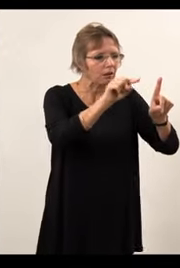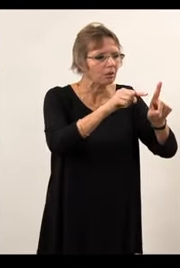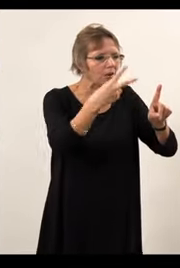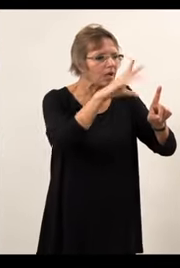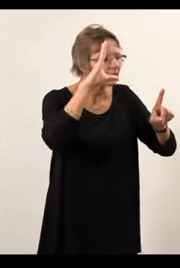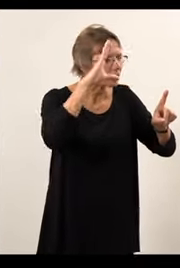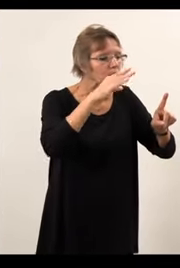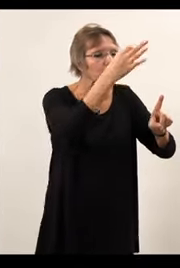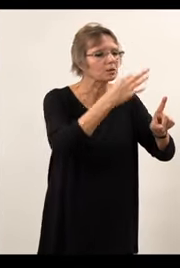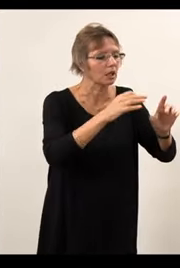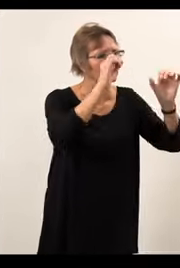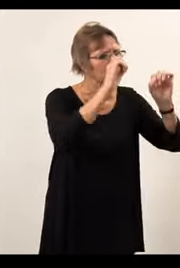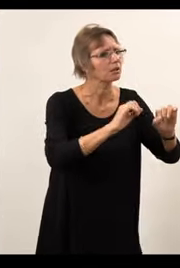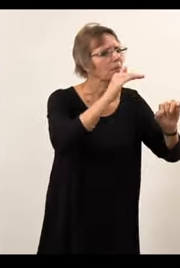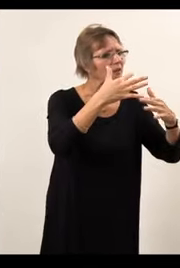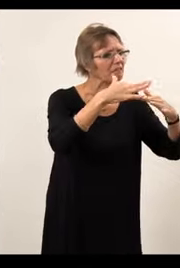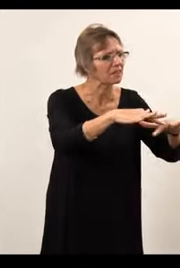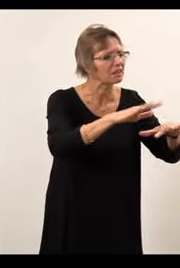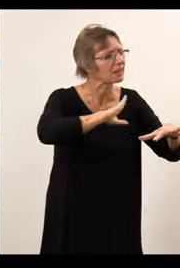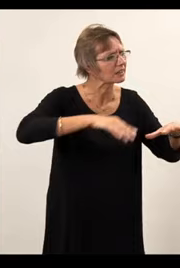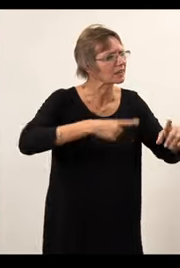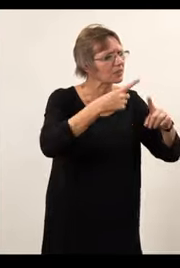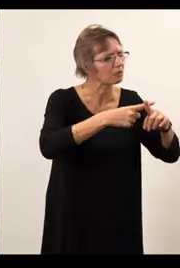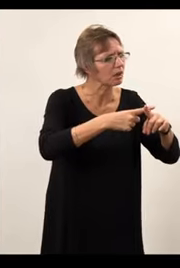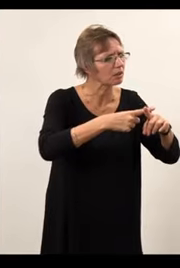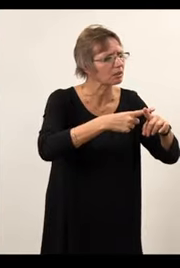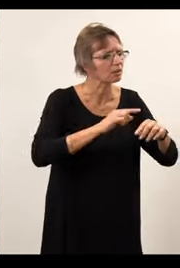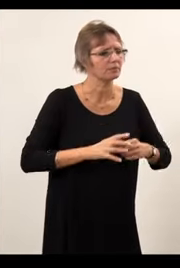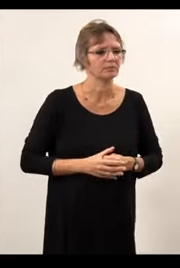À chaque fois, tu me disais, d'accord, mais c'est la dernière fois.